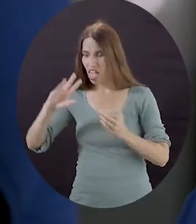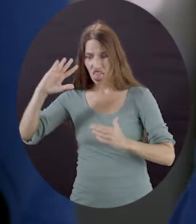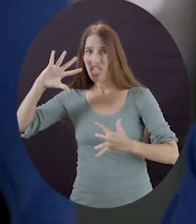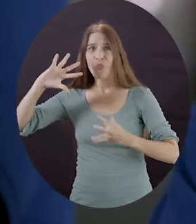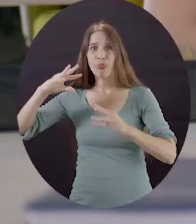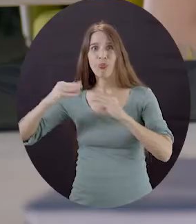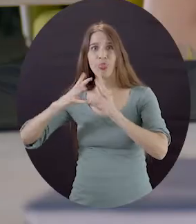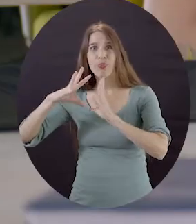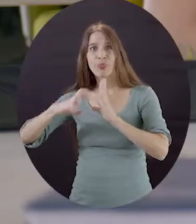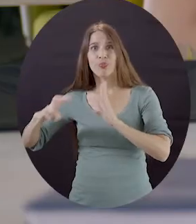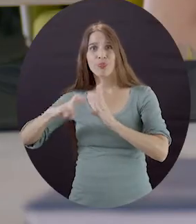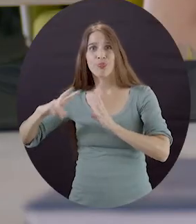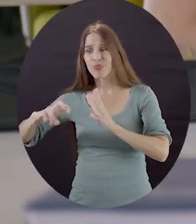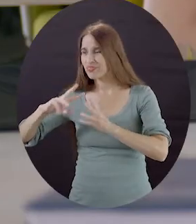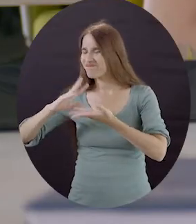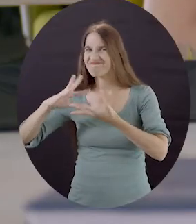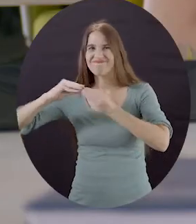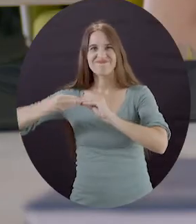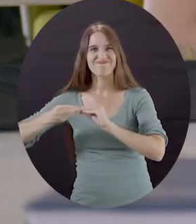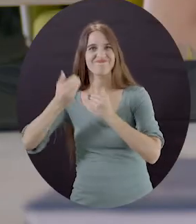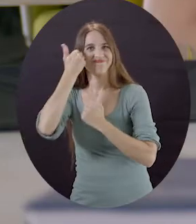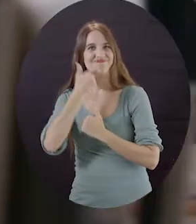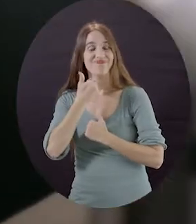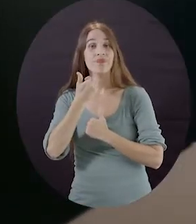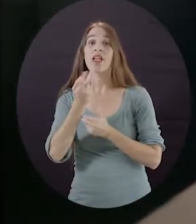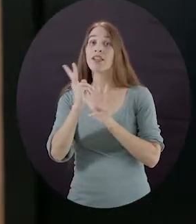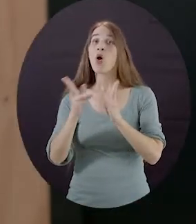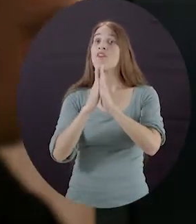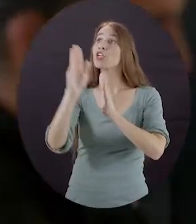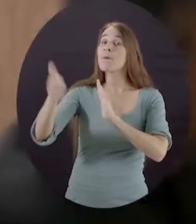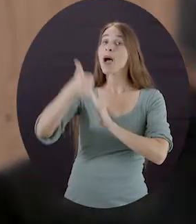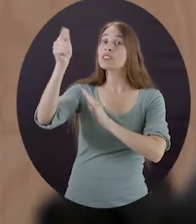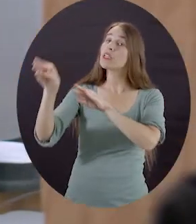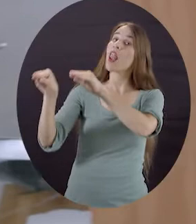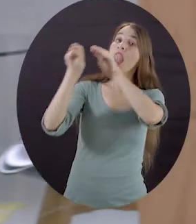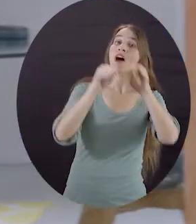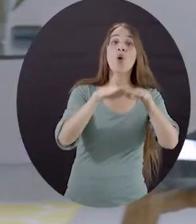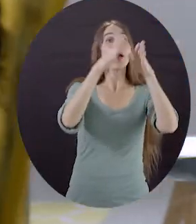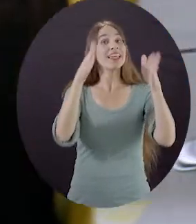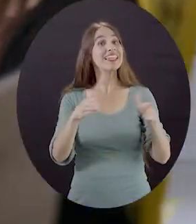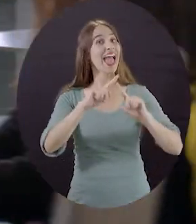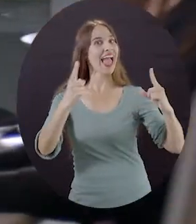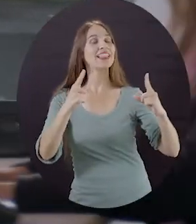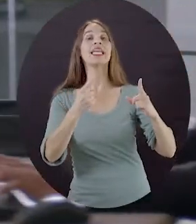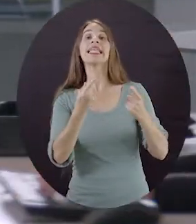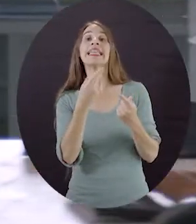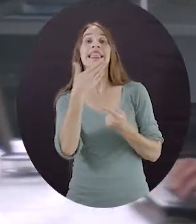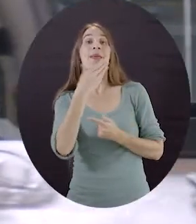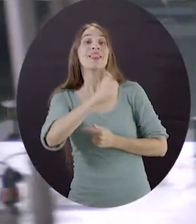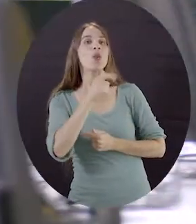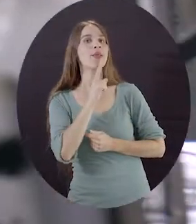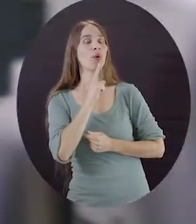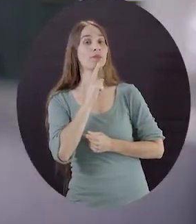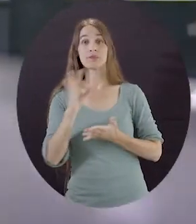החודשיות. והכסף הזה מתקזז מסכום הפנסיה. עכשיו אתה יכול לבקש מהמעסיק שלך לעבור לקרן שבה דמי ניהול